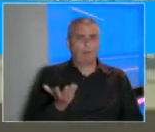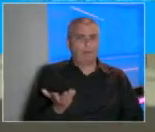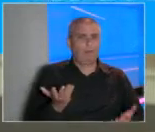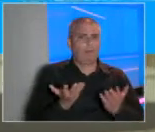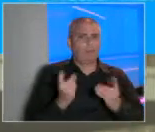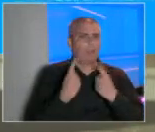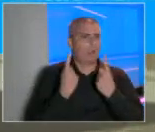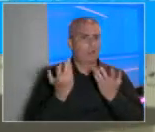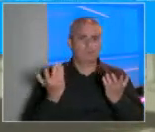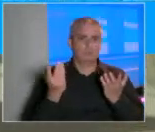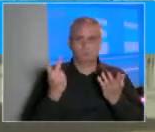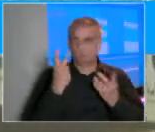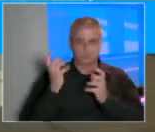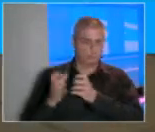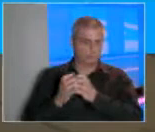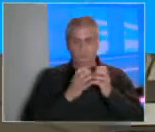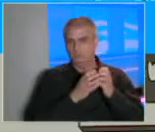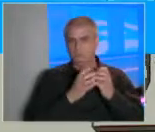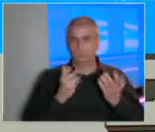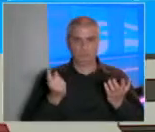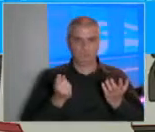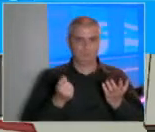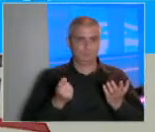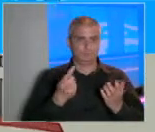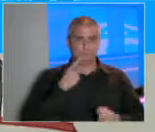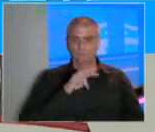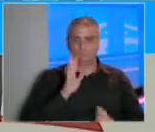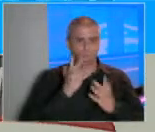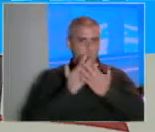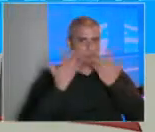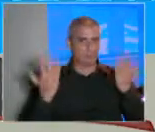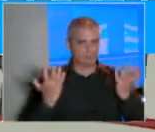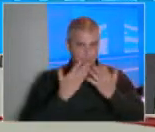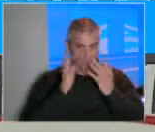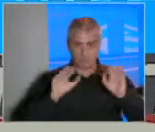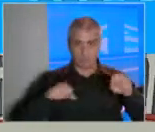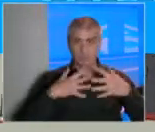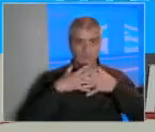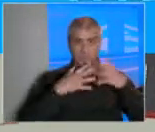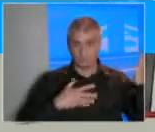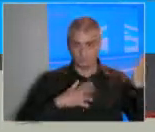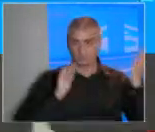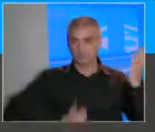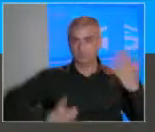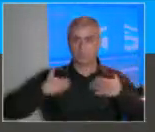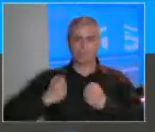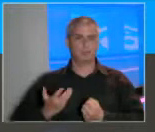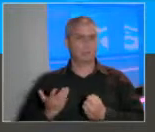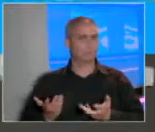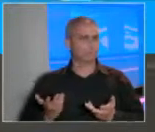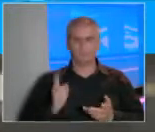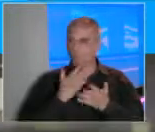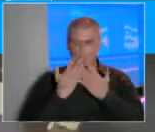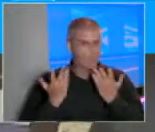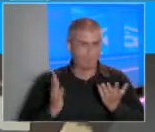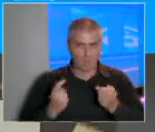קרה המצב שאתם שני מחנות, אם אתה אומר, העניין מאוד מאוד ברור, ברור אפילו לנשיא ארצות הברית, גם לשר הביטחון, ואילו לא